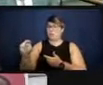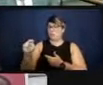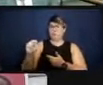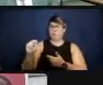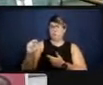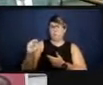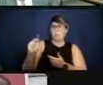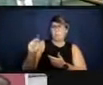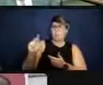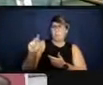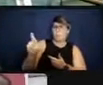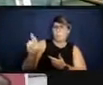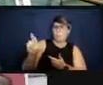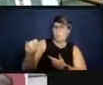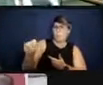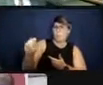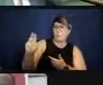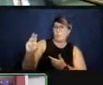Robert Moore